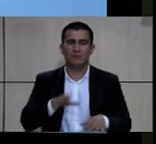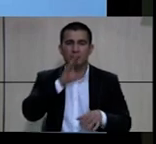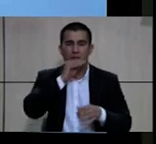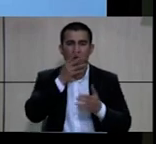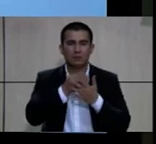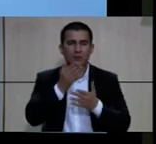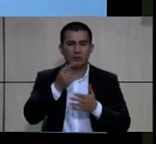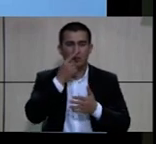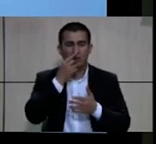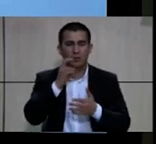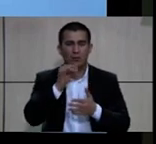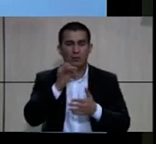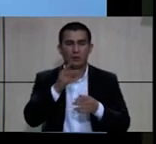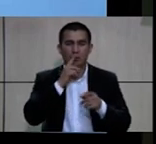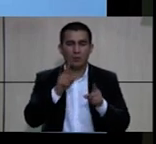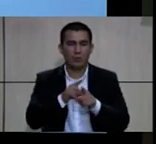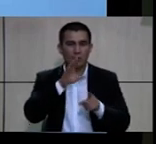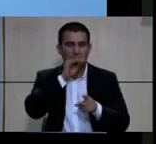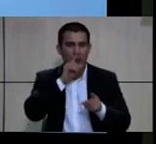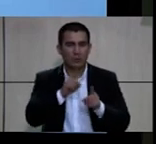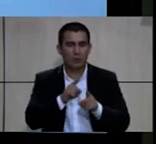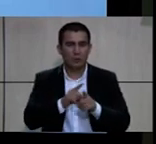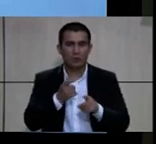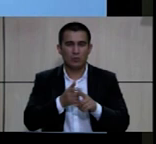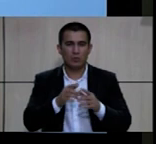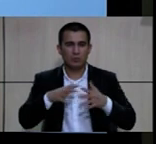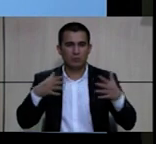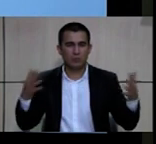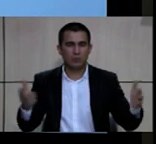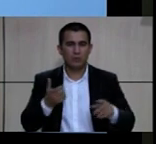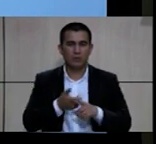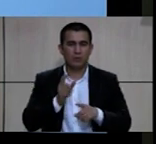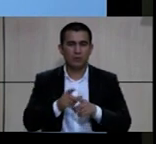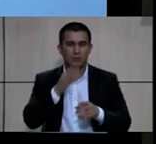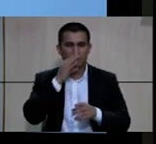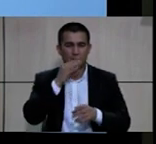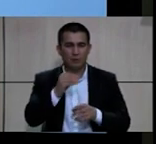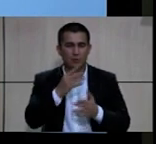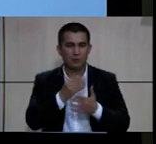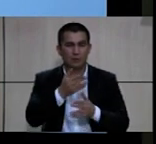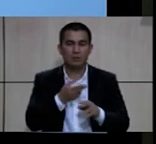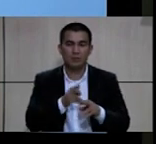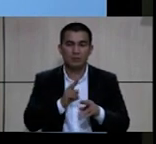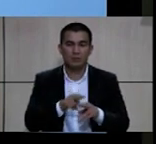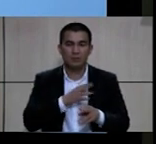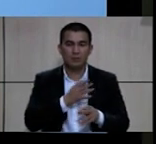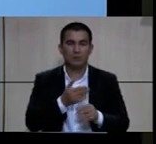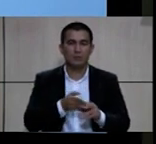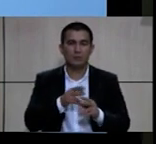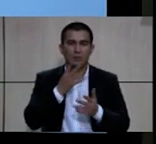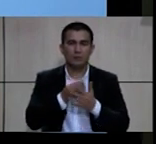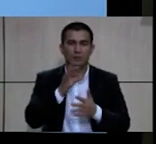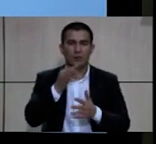O'rdakburun o'rdaknikiga o'xshash keng va uzun mug'uz tumshuqchadan iborat.